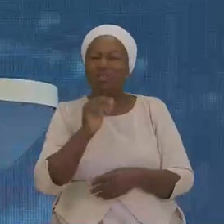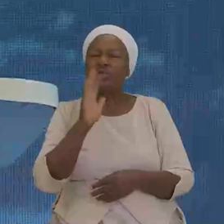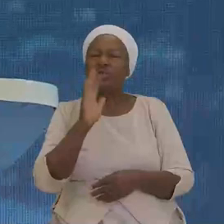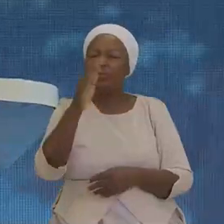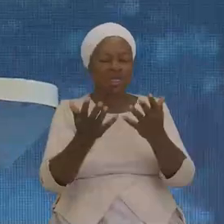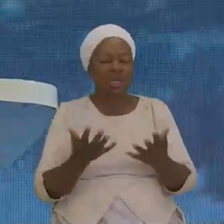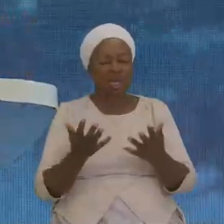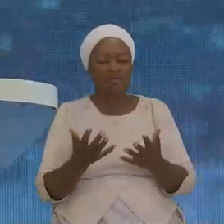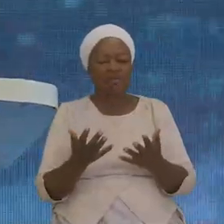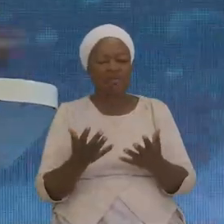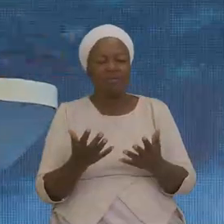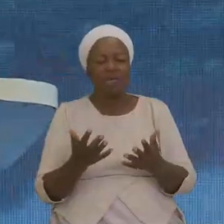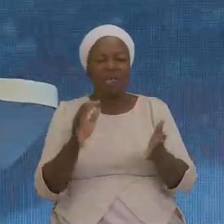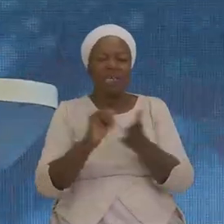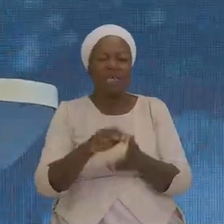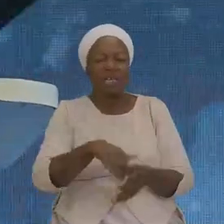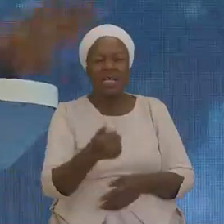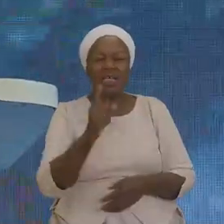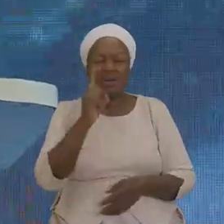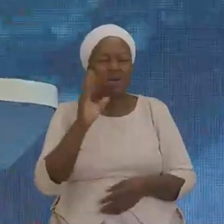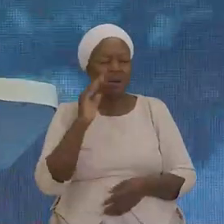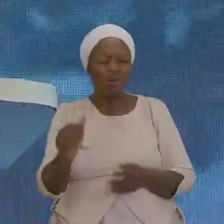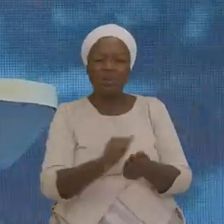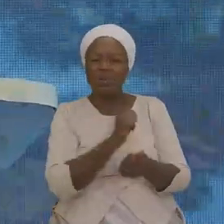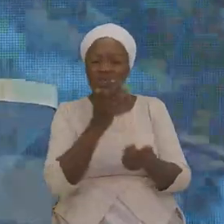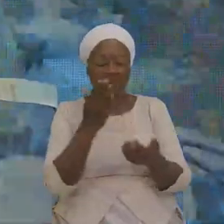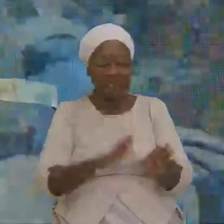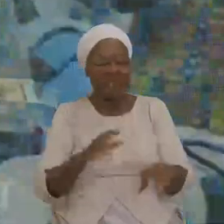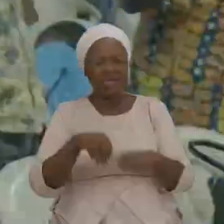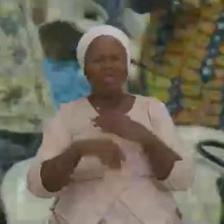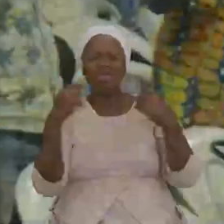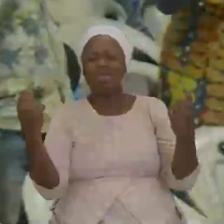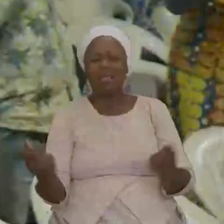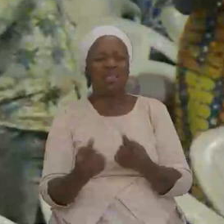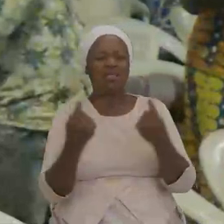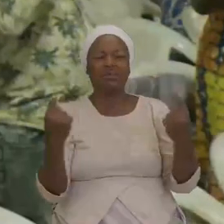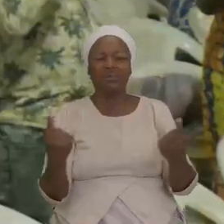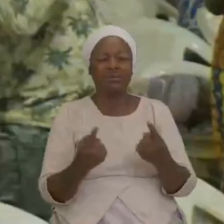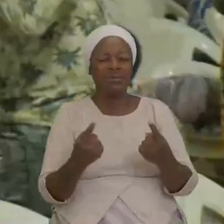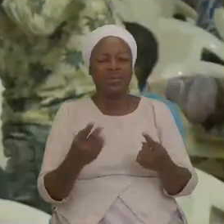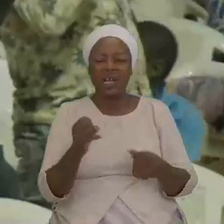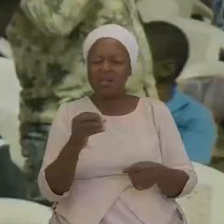Ce n'est pas ta volonté que quelqu'un périsse dans le péché.